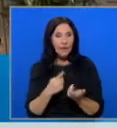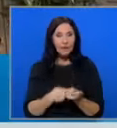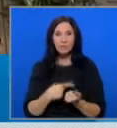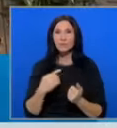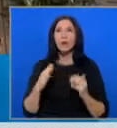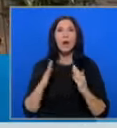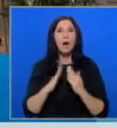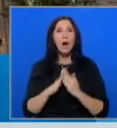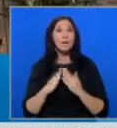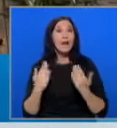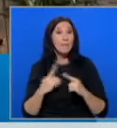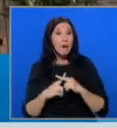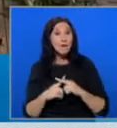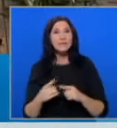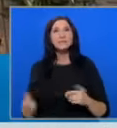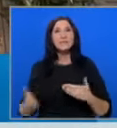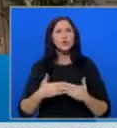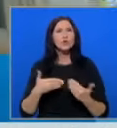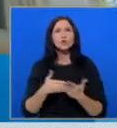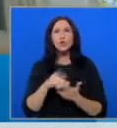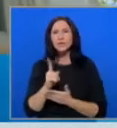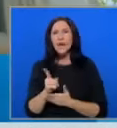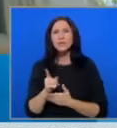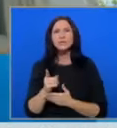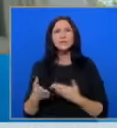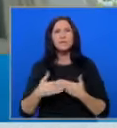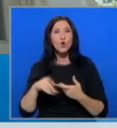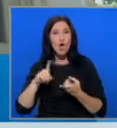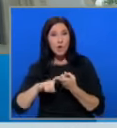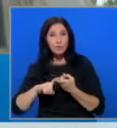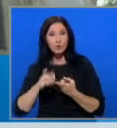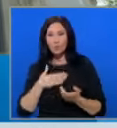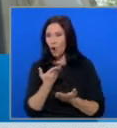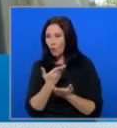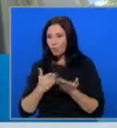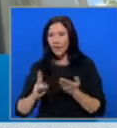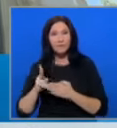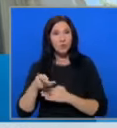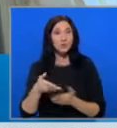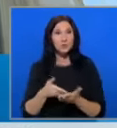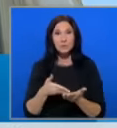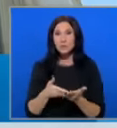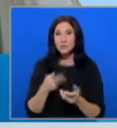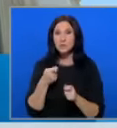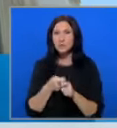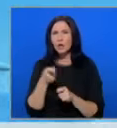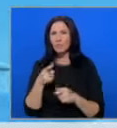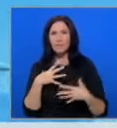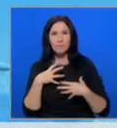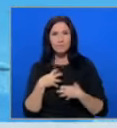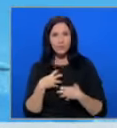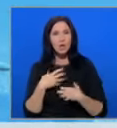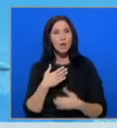затворен. Защо трябва да се затвори криптата, която има отделен вход, за да се така създава това